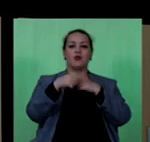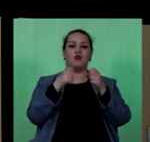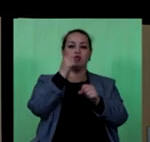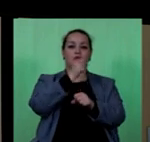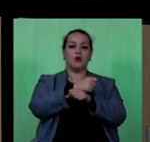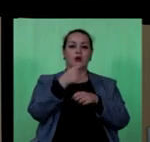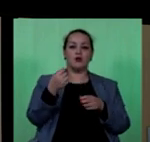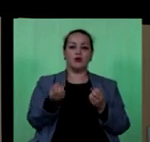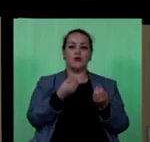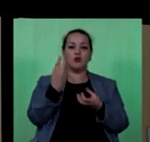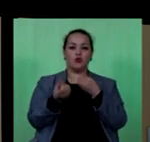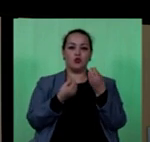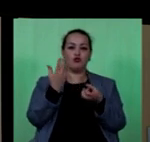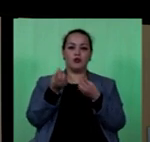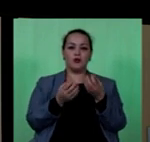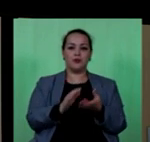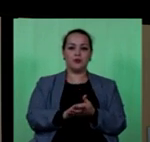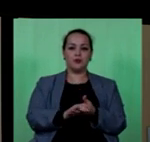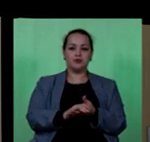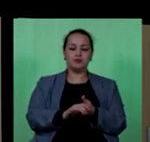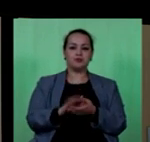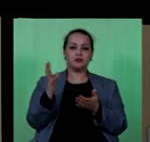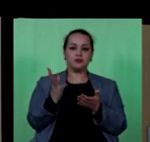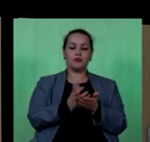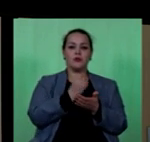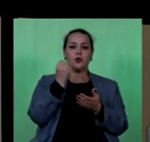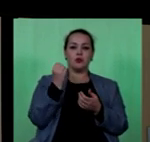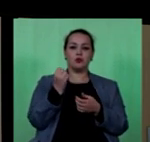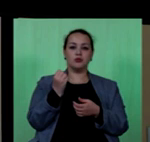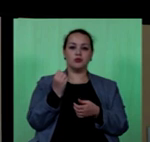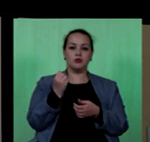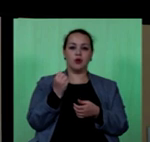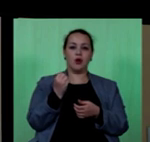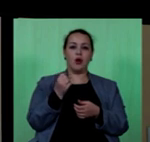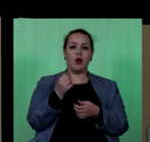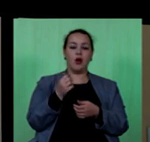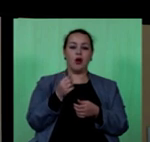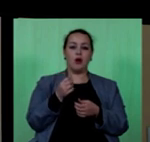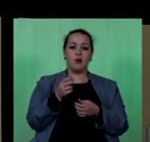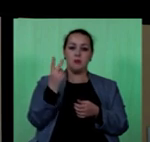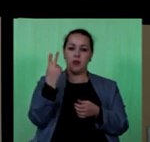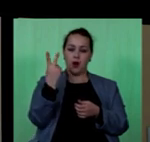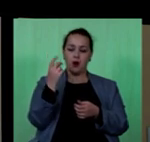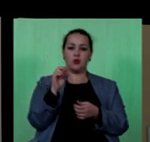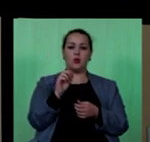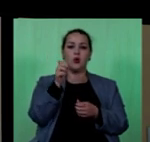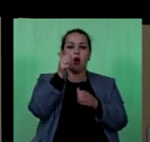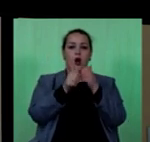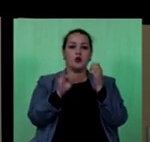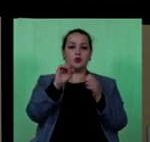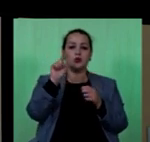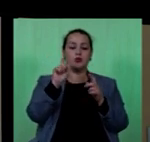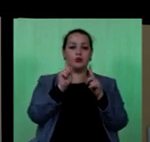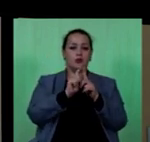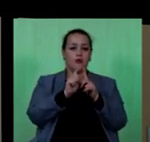цветочная найдем пару каждому из слов первое слово ребята это